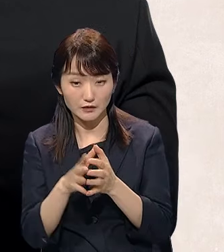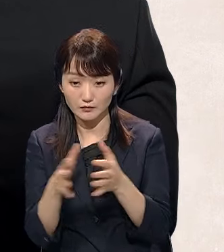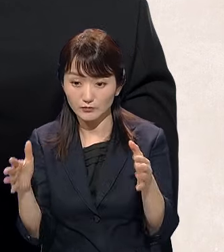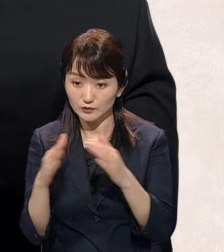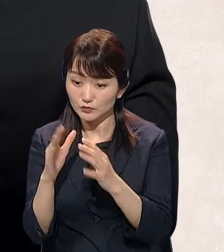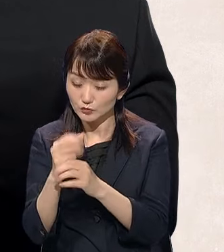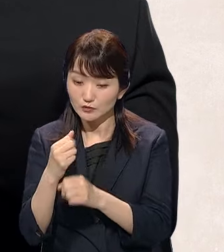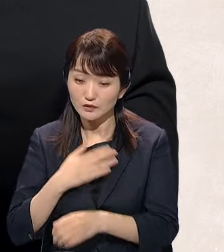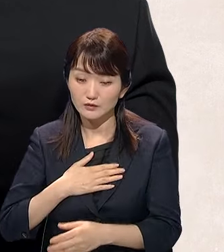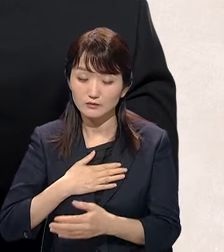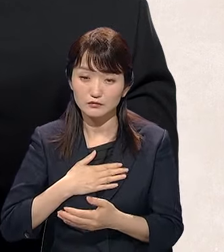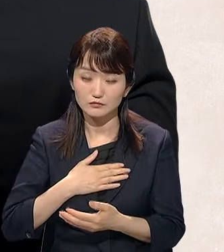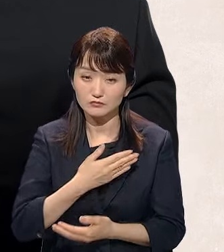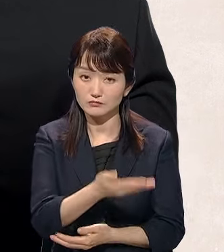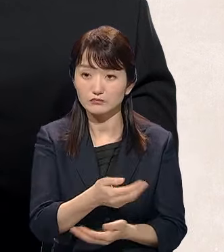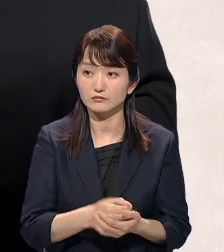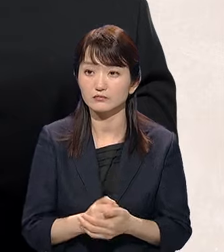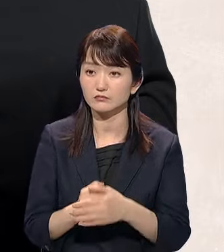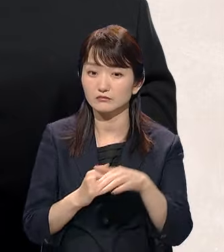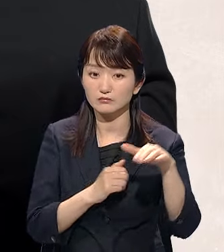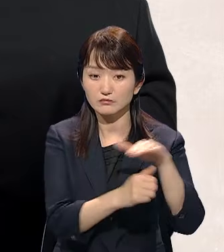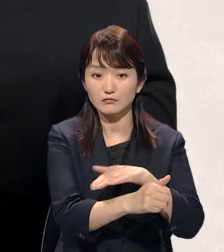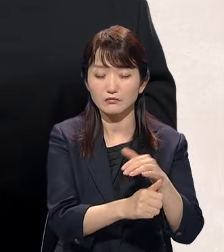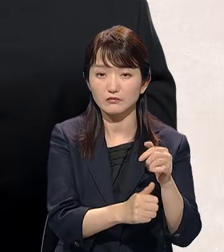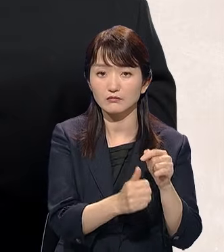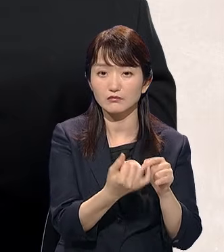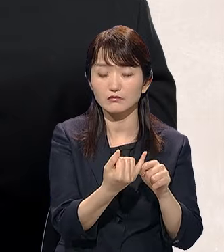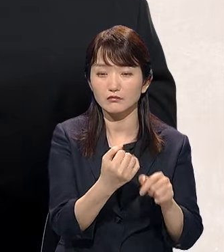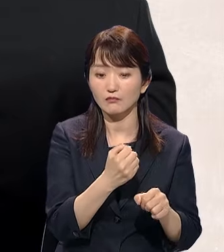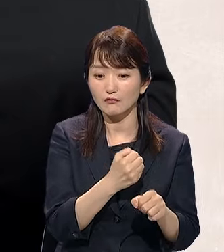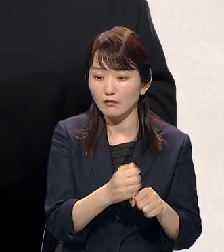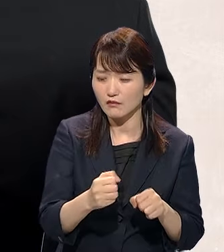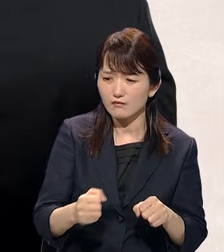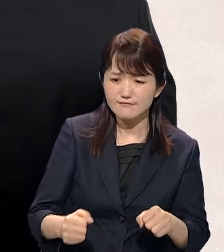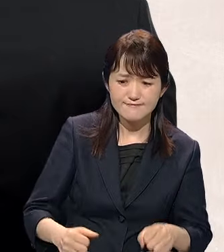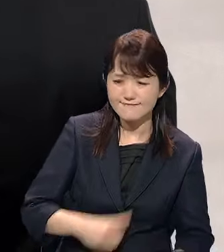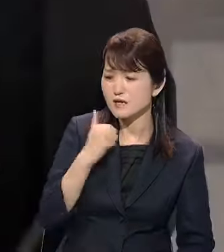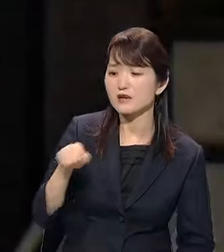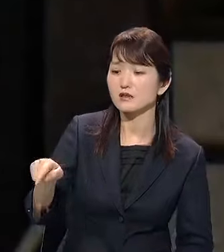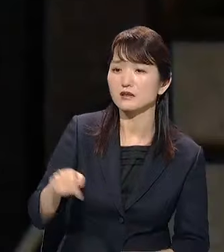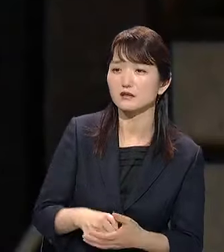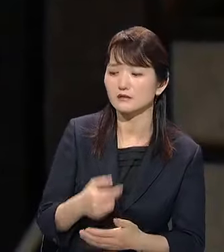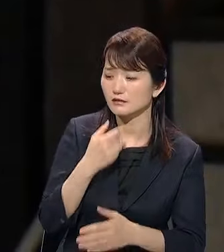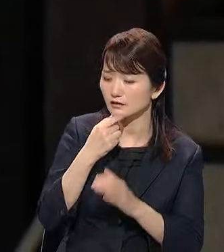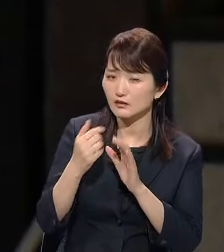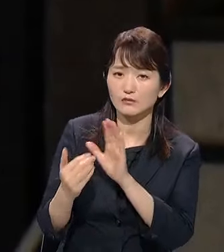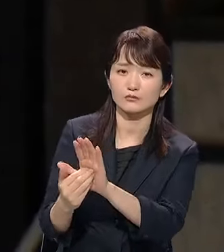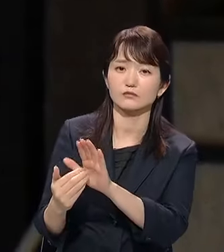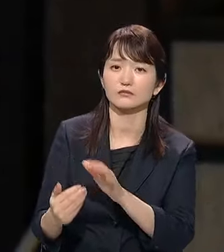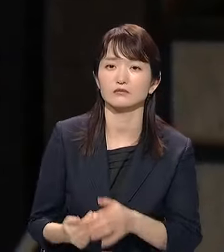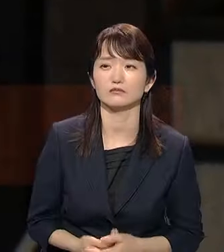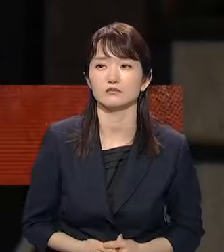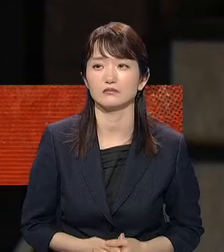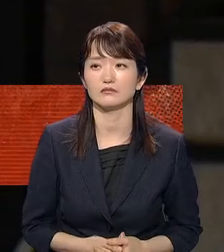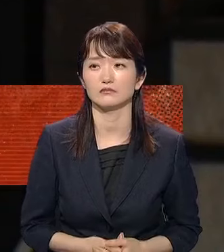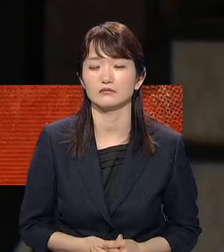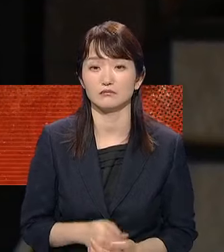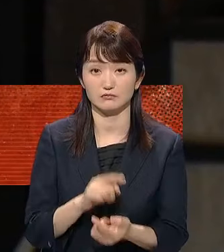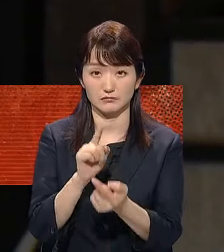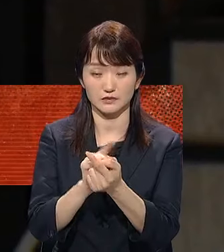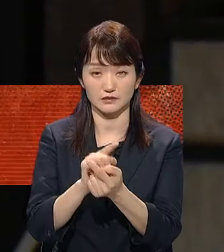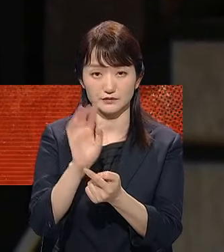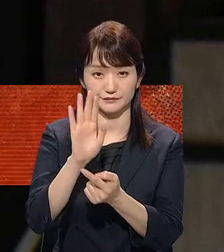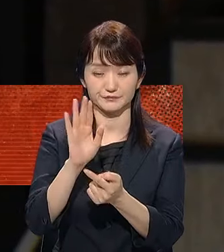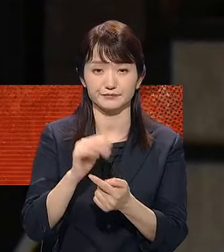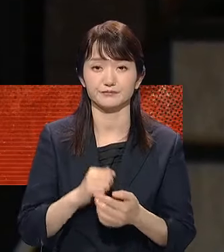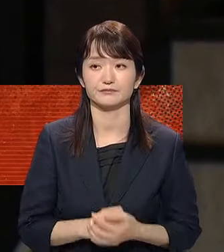주소를 알려줬대요. 대표는 너무 황당해가지고 그 자리에서 이제 버럭 화를 내면서 거부를 했는데 그래서 그 만남은 그냥